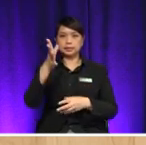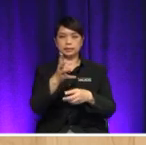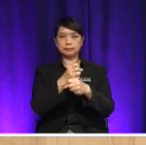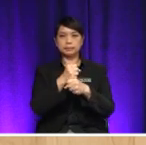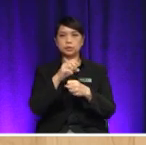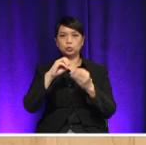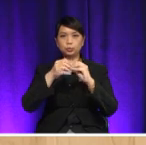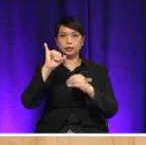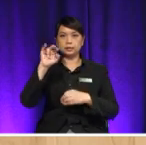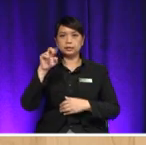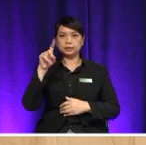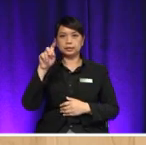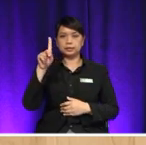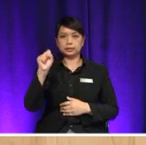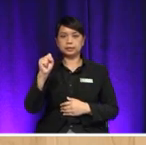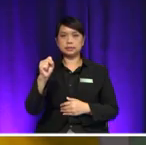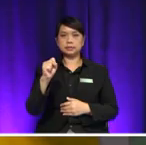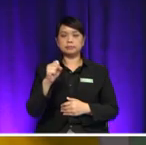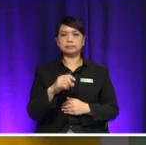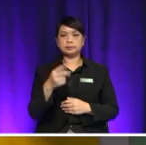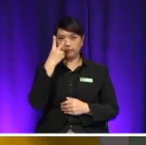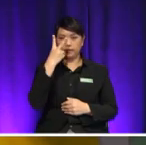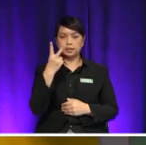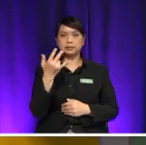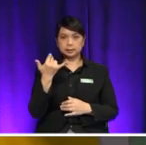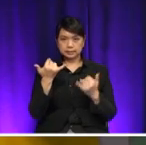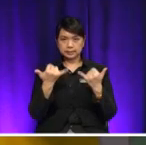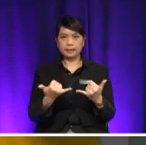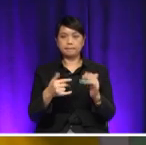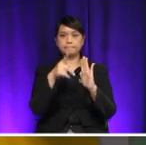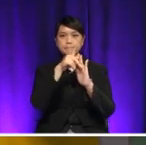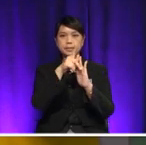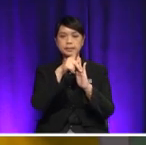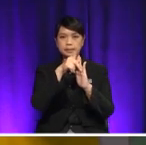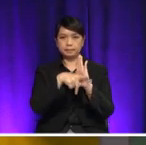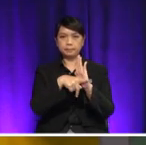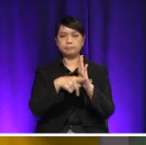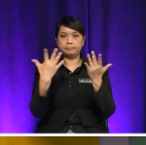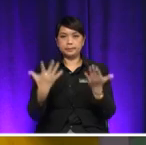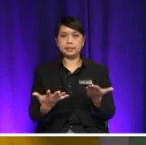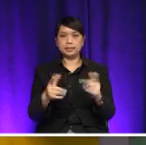pemberat pemberat kali ini berbeda dengan soal yang sebelumnya Kalau sebelumnya kita gunakan